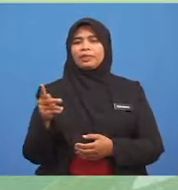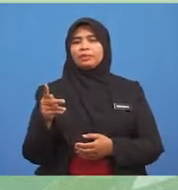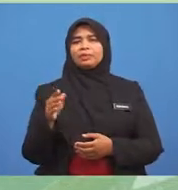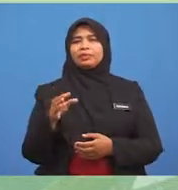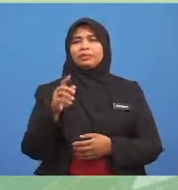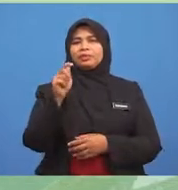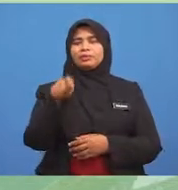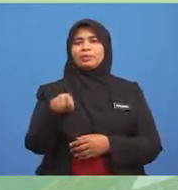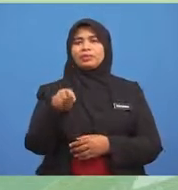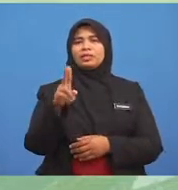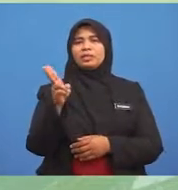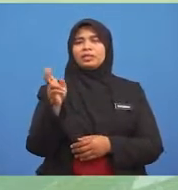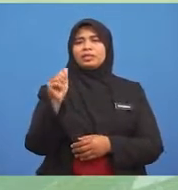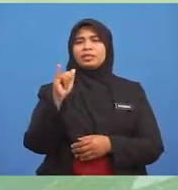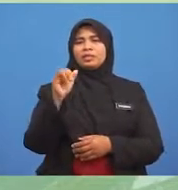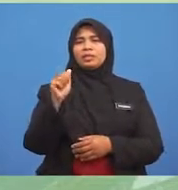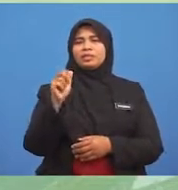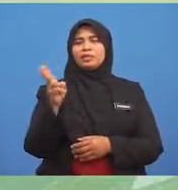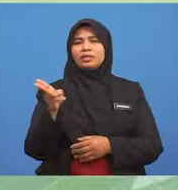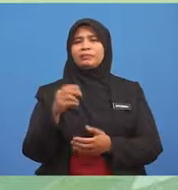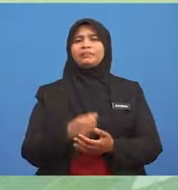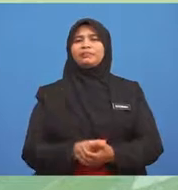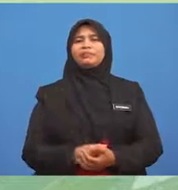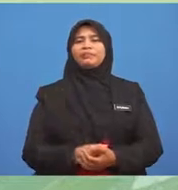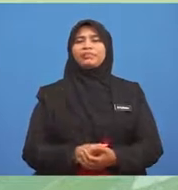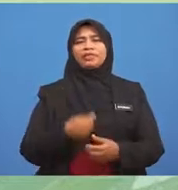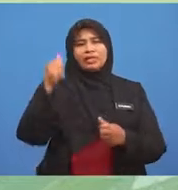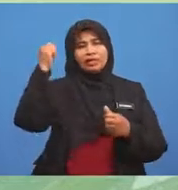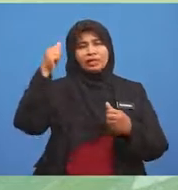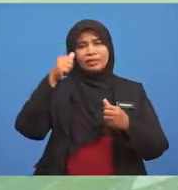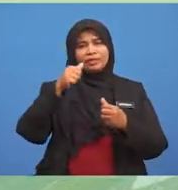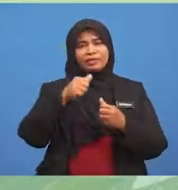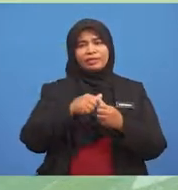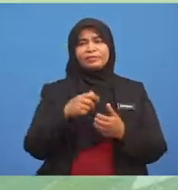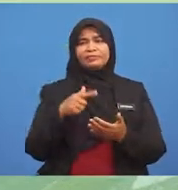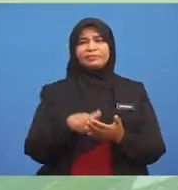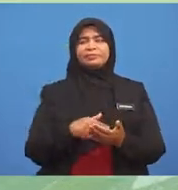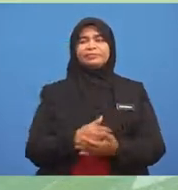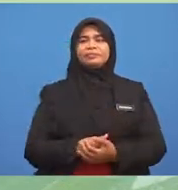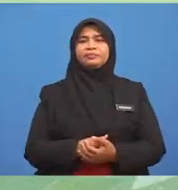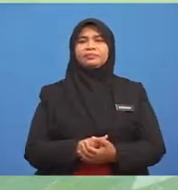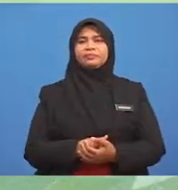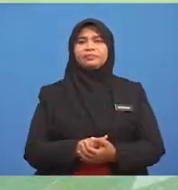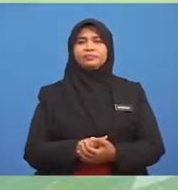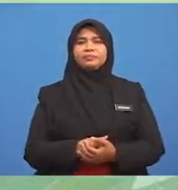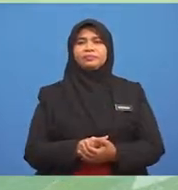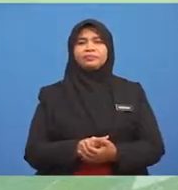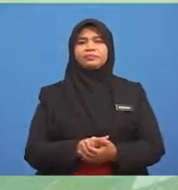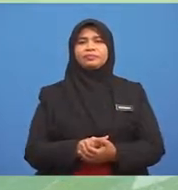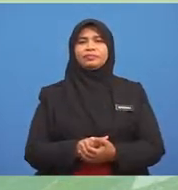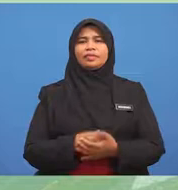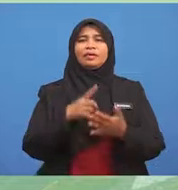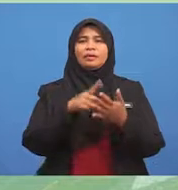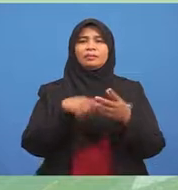Perkara-perkara sunat hai'at. Ingat lagi tak murid-murid pengertian syak dari segi istilah yang ustazah terangkan tadi?